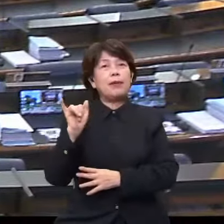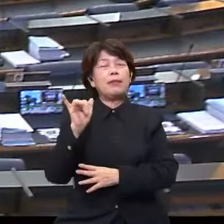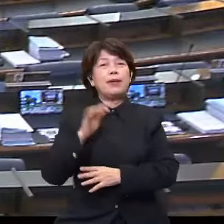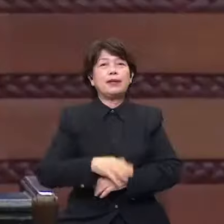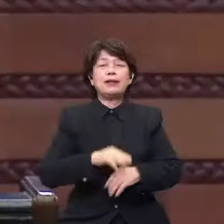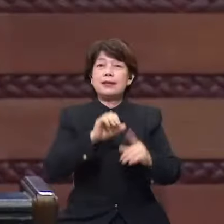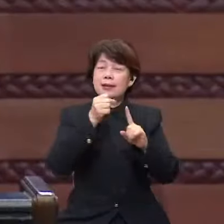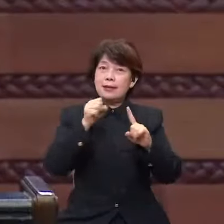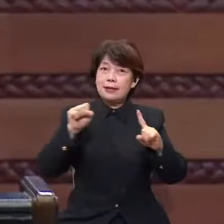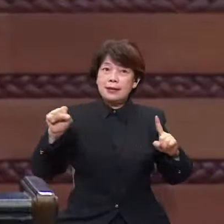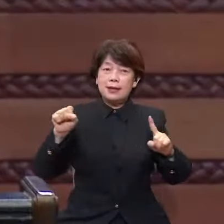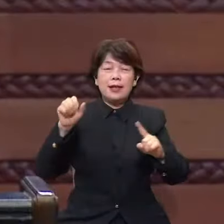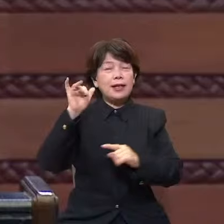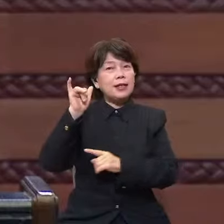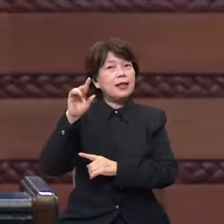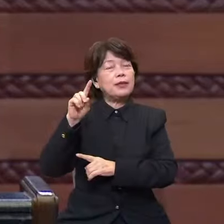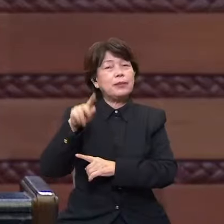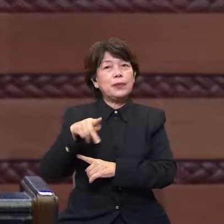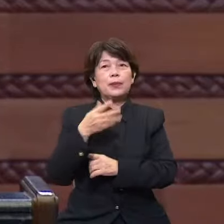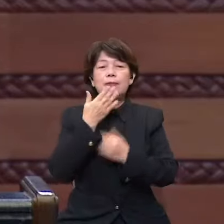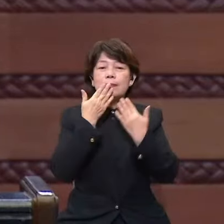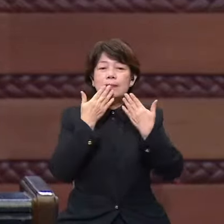kasih Tuan Yang Dipertua.